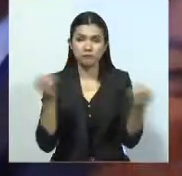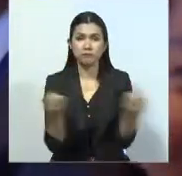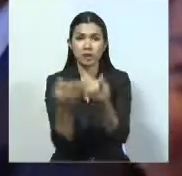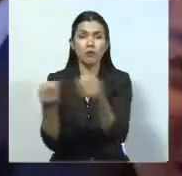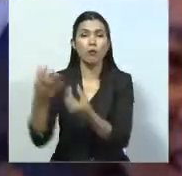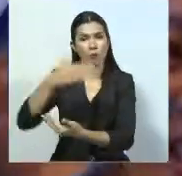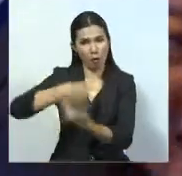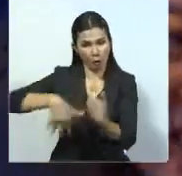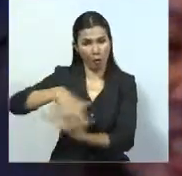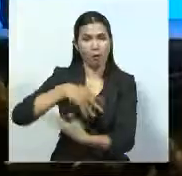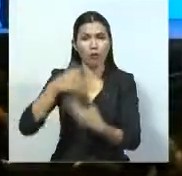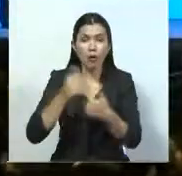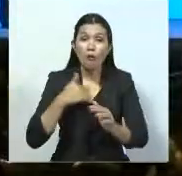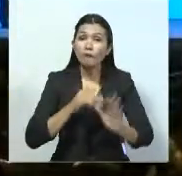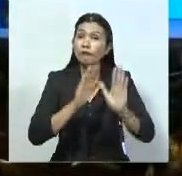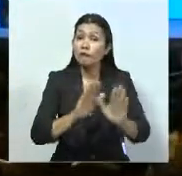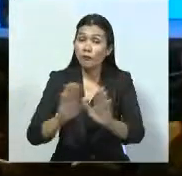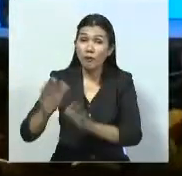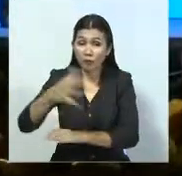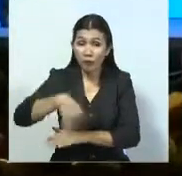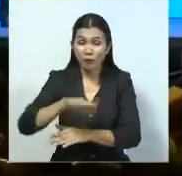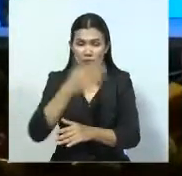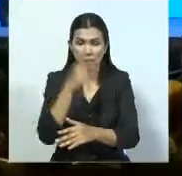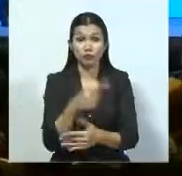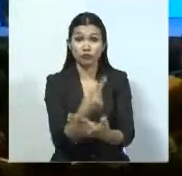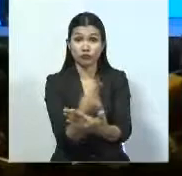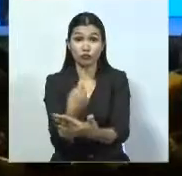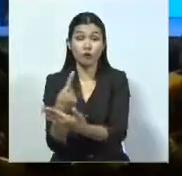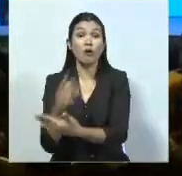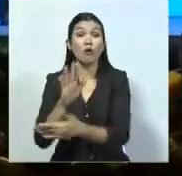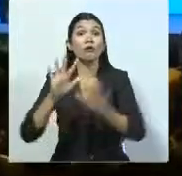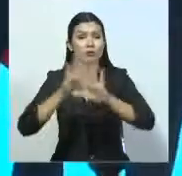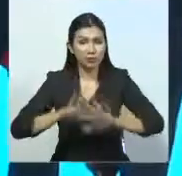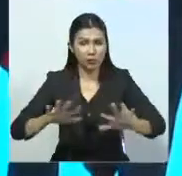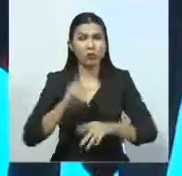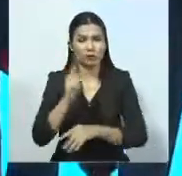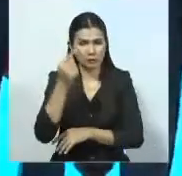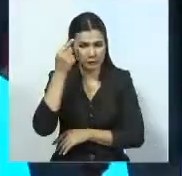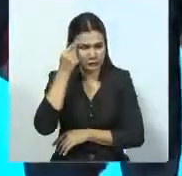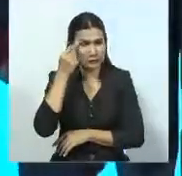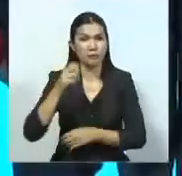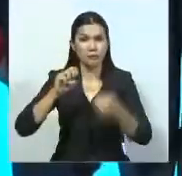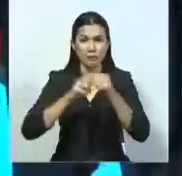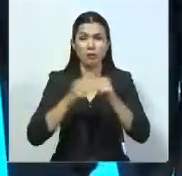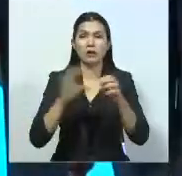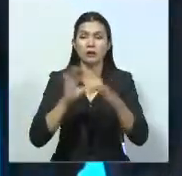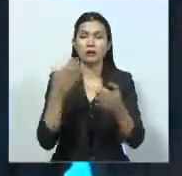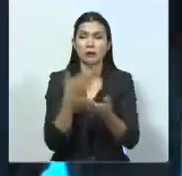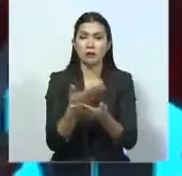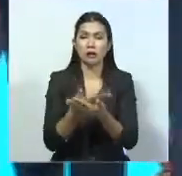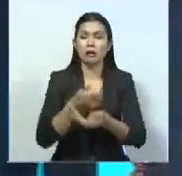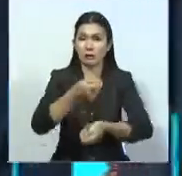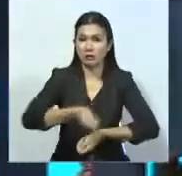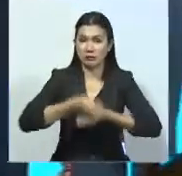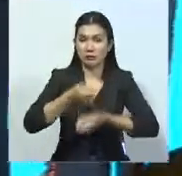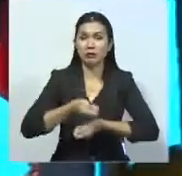ฝากถึงผู้เข้าร่วมประชุมทุกคนในฐานะที่เป็นตัวแทนสมาชิกอาเซียนให้ตระหนักถึงปัญหาราคาสินค้าเกษตรในภู